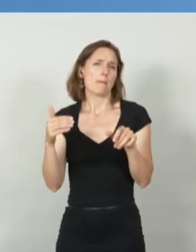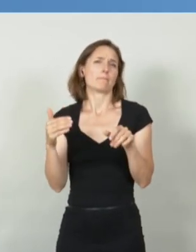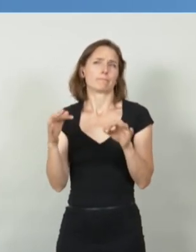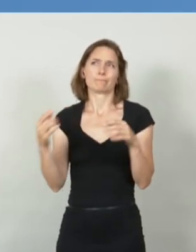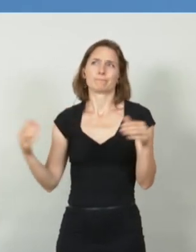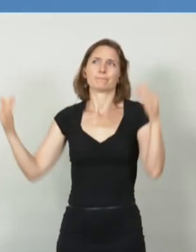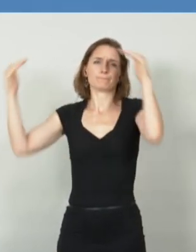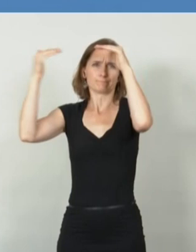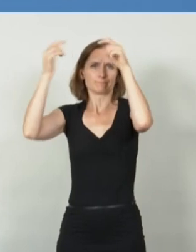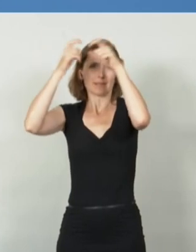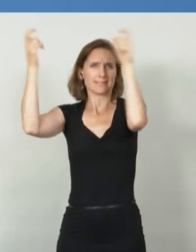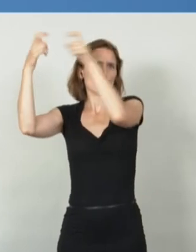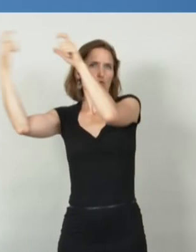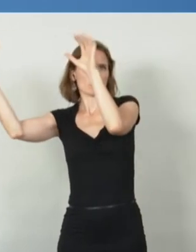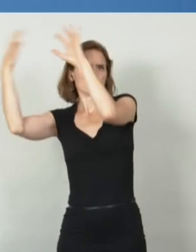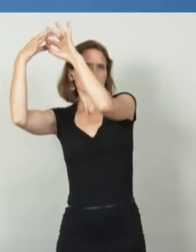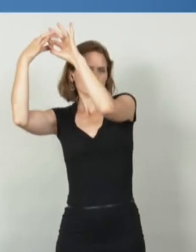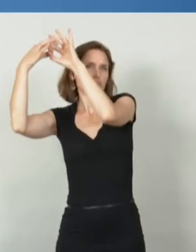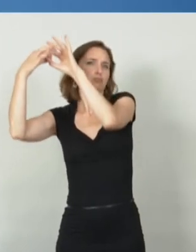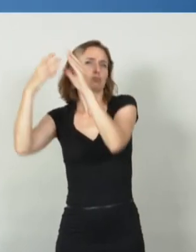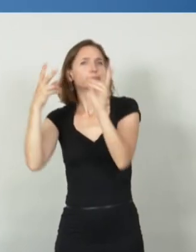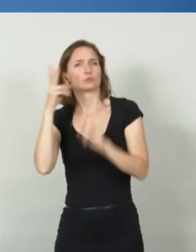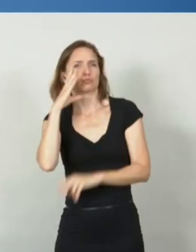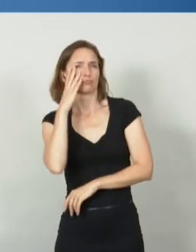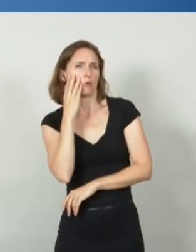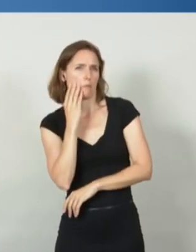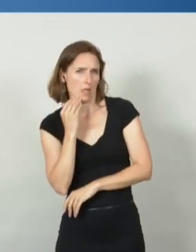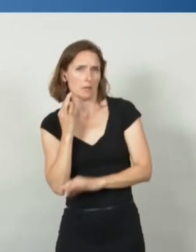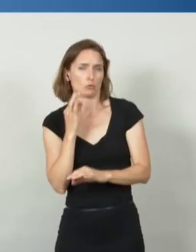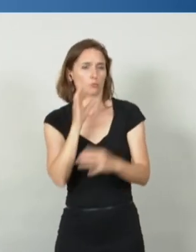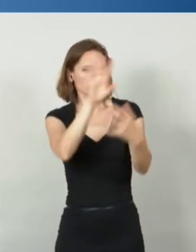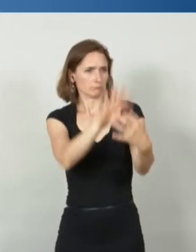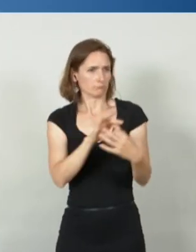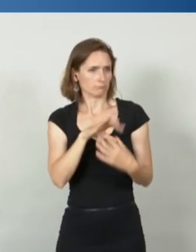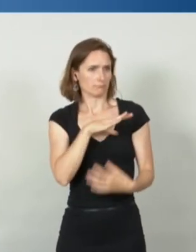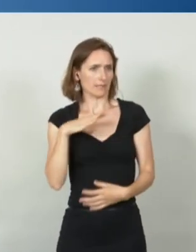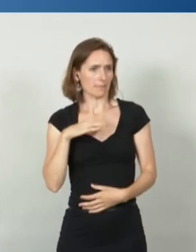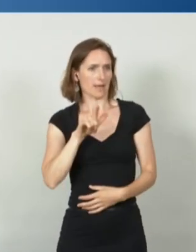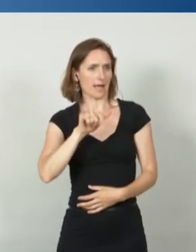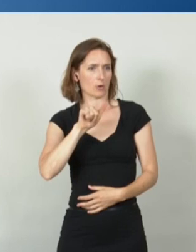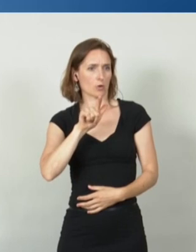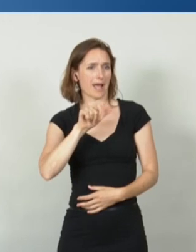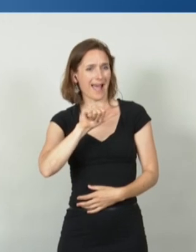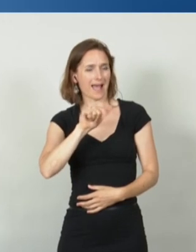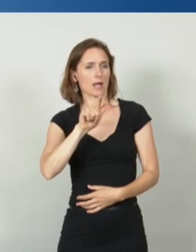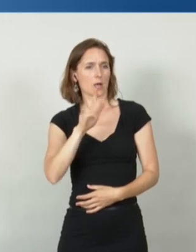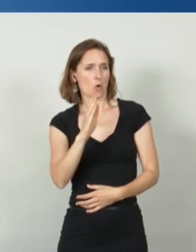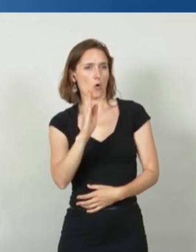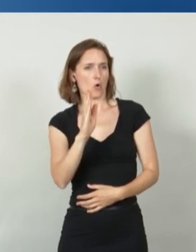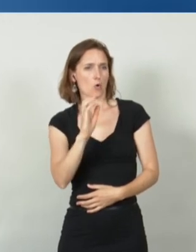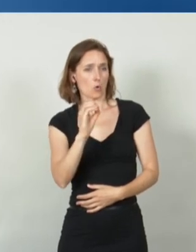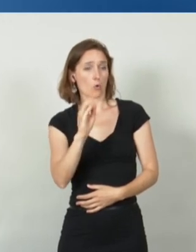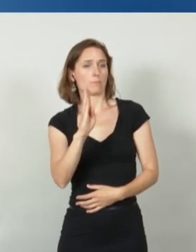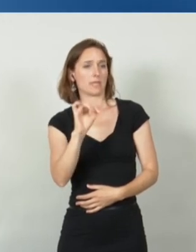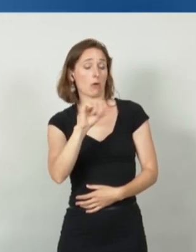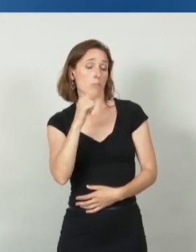pour reprendre les propos de madame agoubian qui n'est plus là pour les entendre mais je pense que de fait comme il y